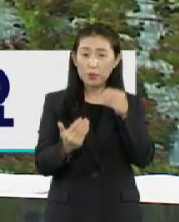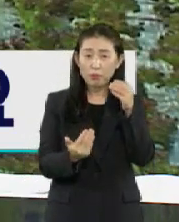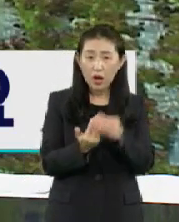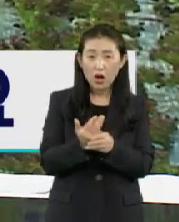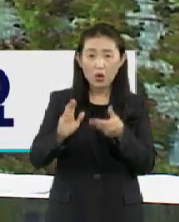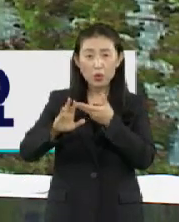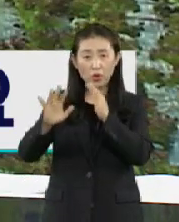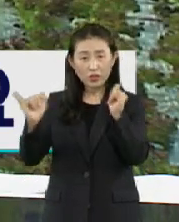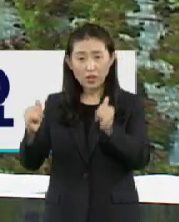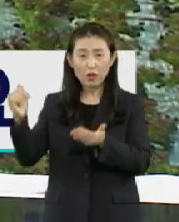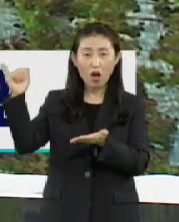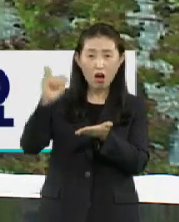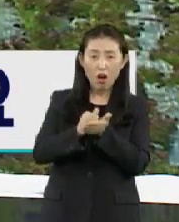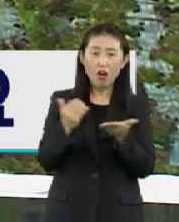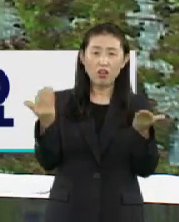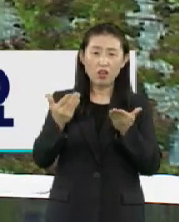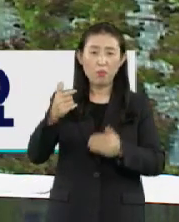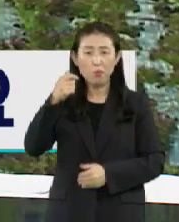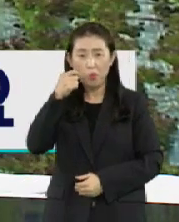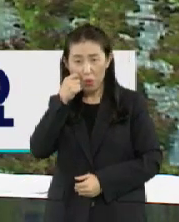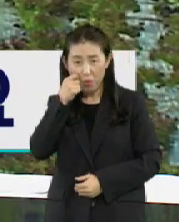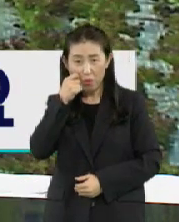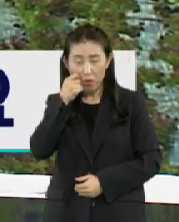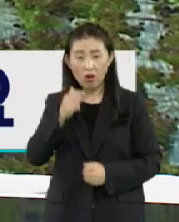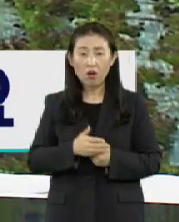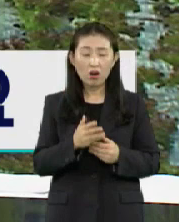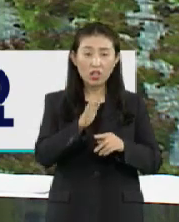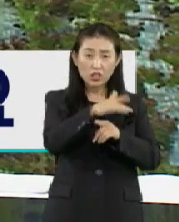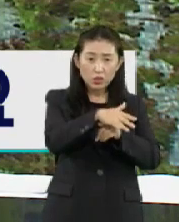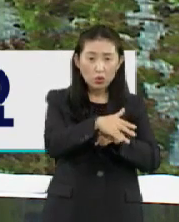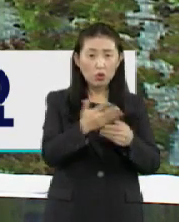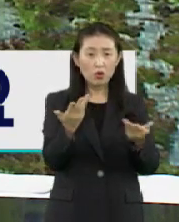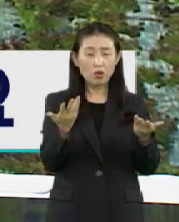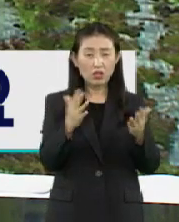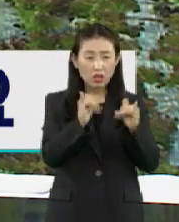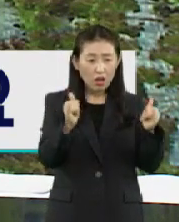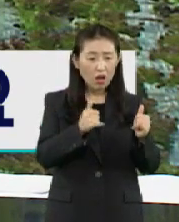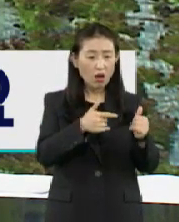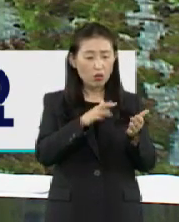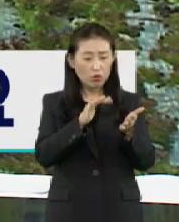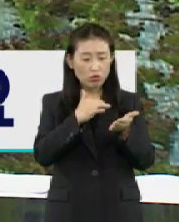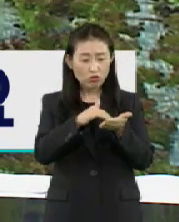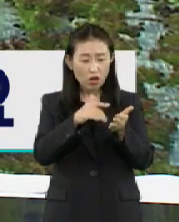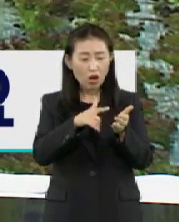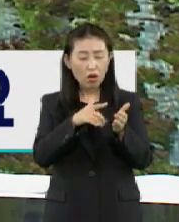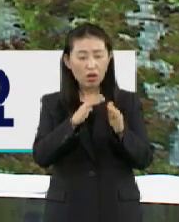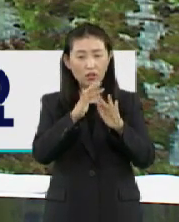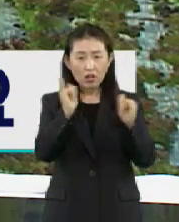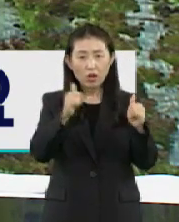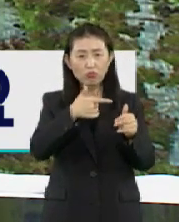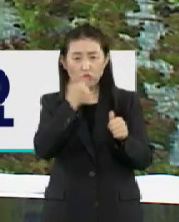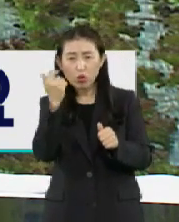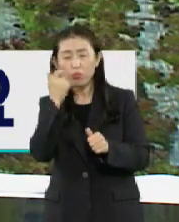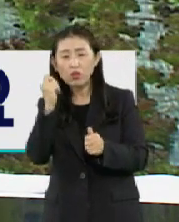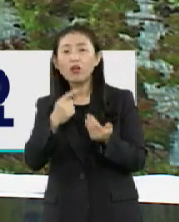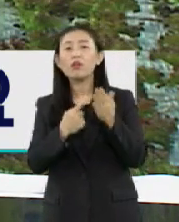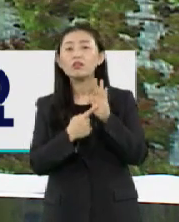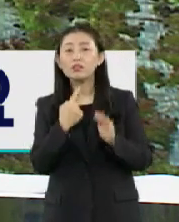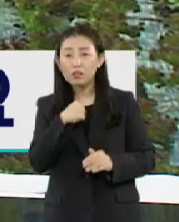코로나 사태로 외국 근로자들의 입국이 막히면서 농촌 일손이 부족하다는 소식 여러 차례 전해드린 바